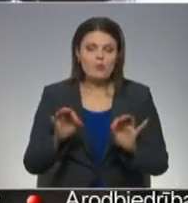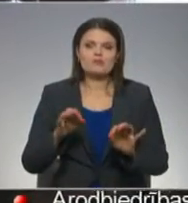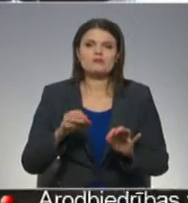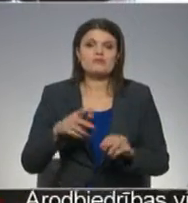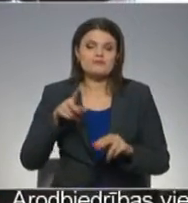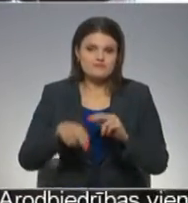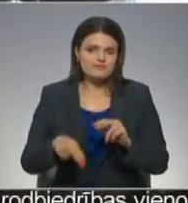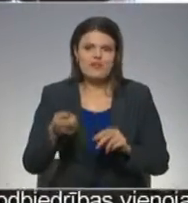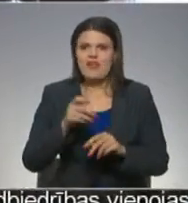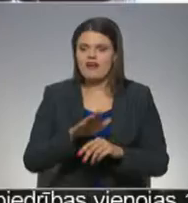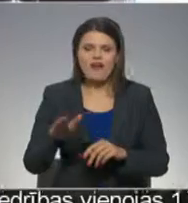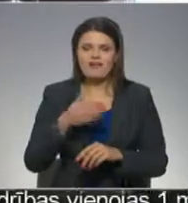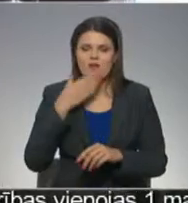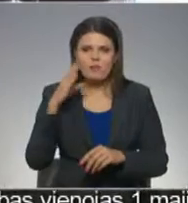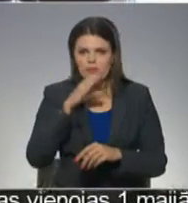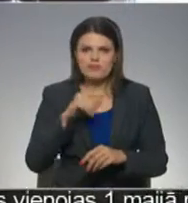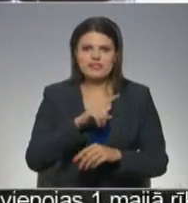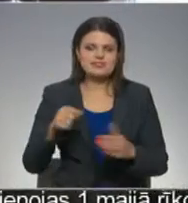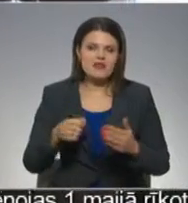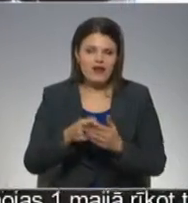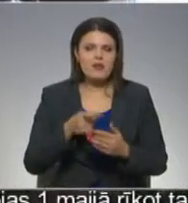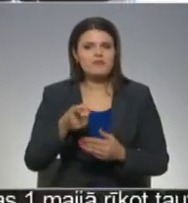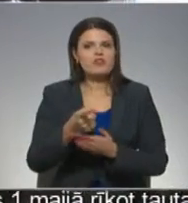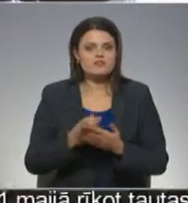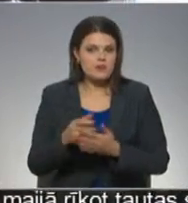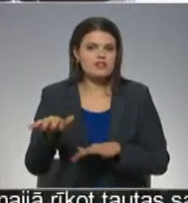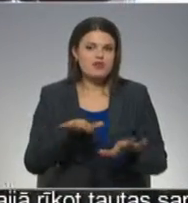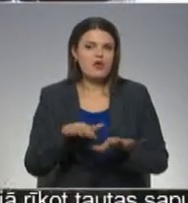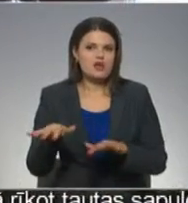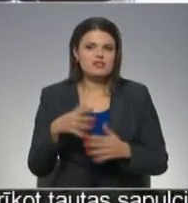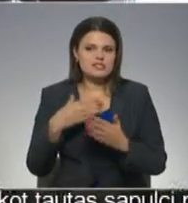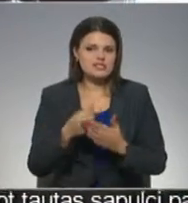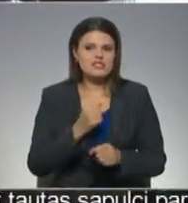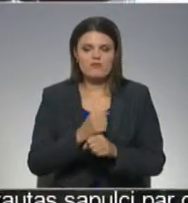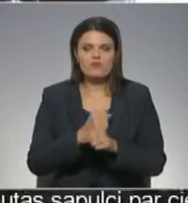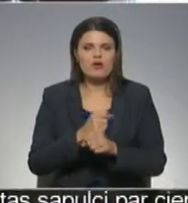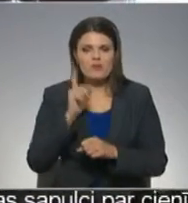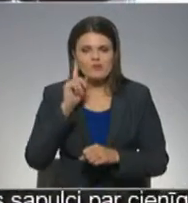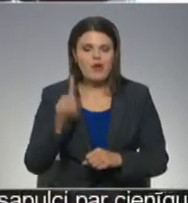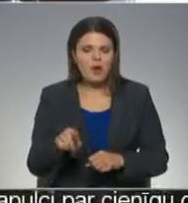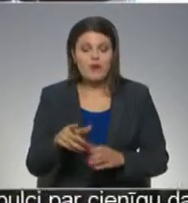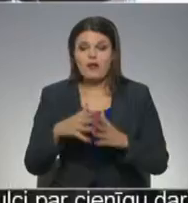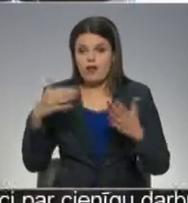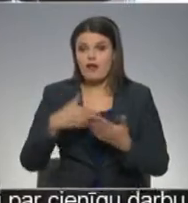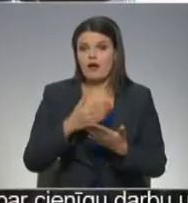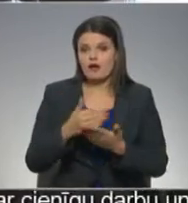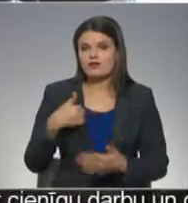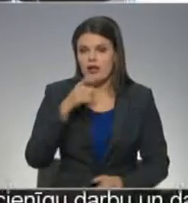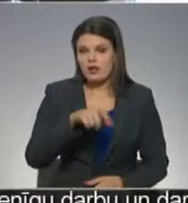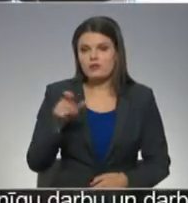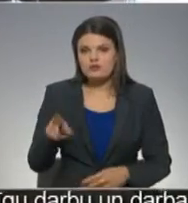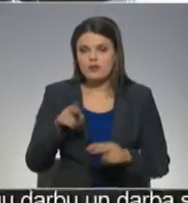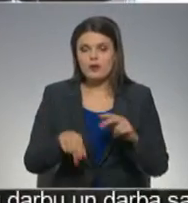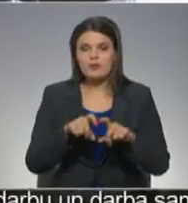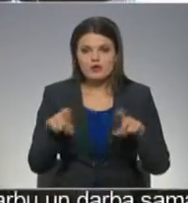tas darbiņš ir gana grūts, tas prasa laiku organizēt savu darbu. Bet tomēr lielākā daļa audzēkņu skolu pabeidz